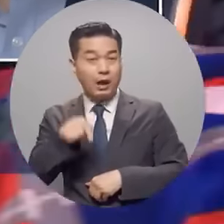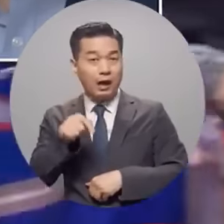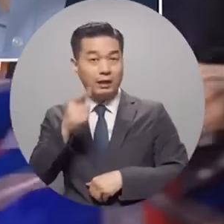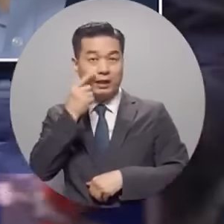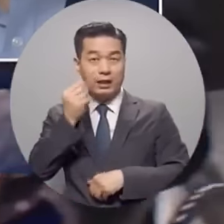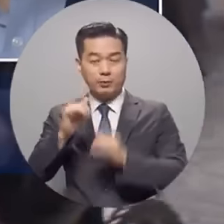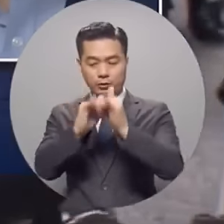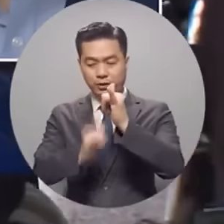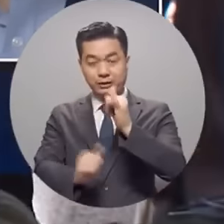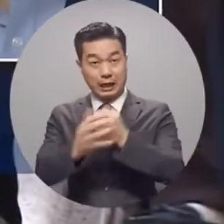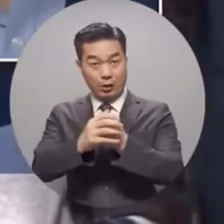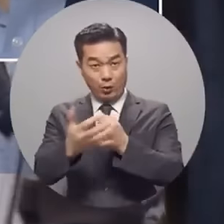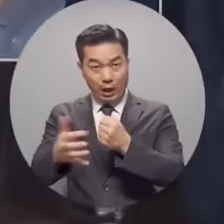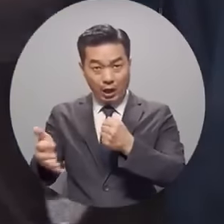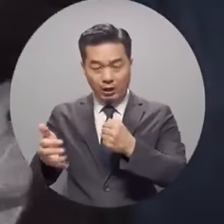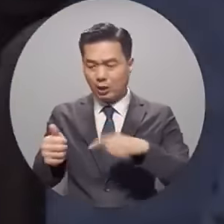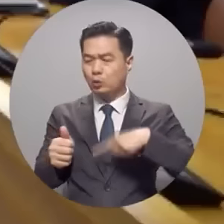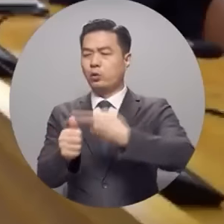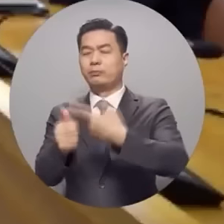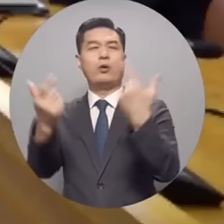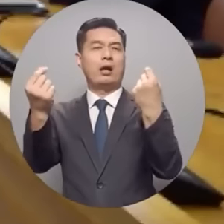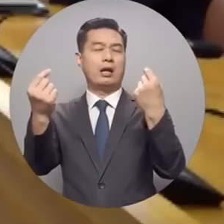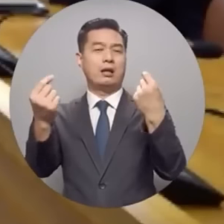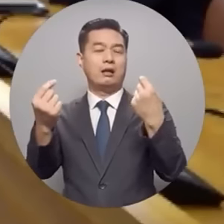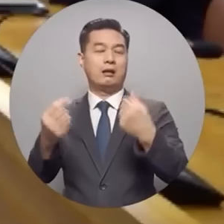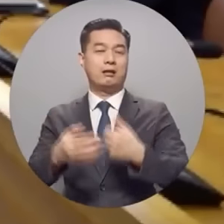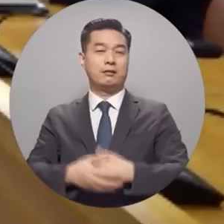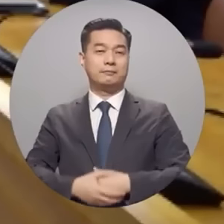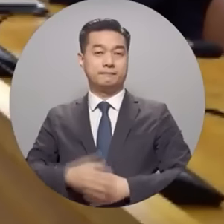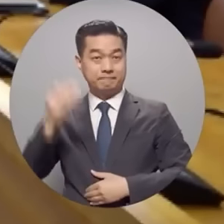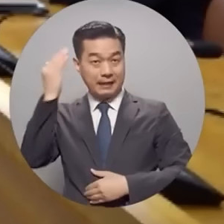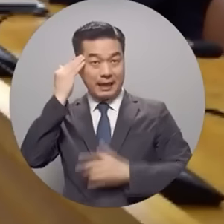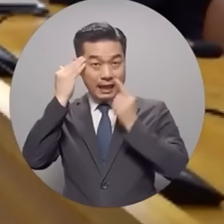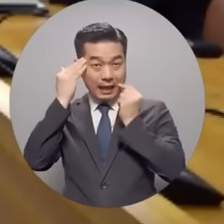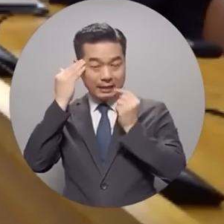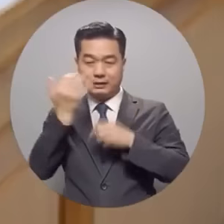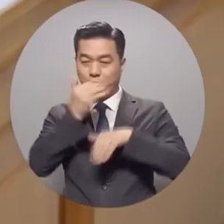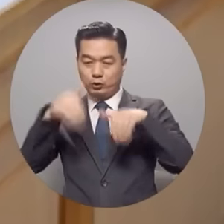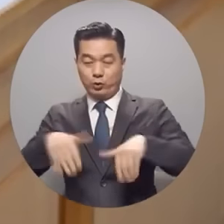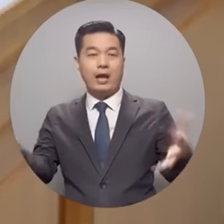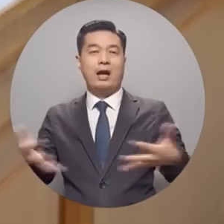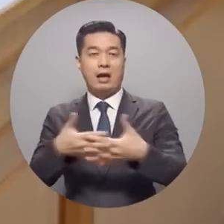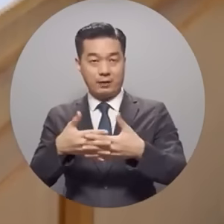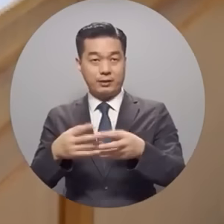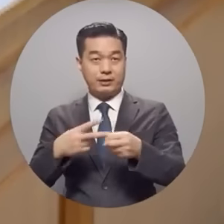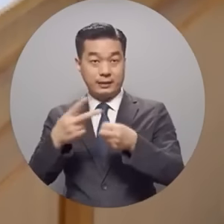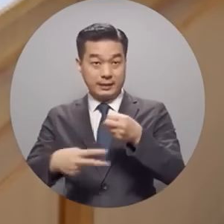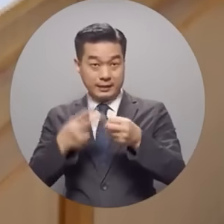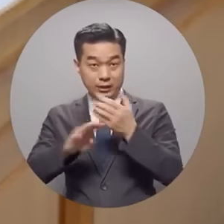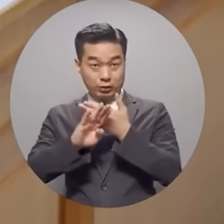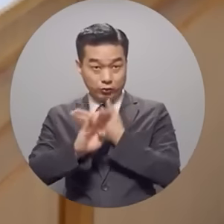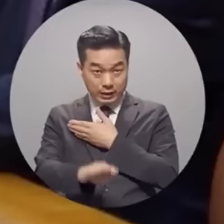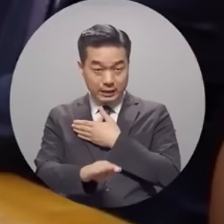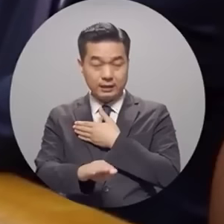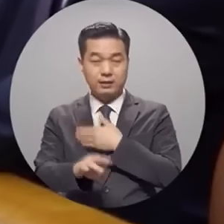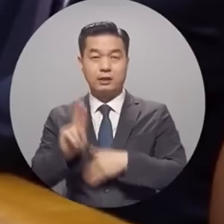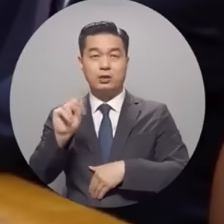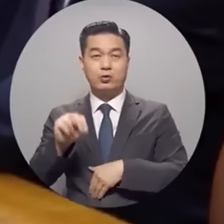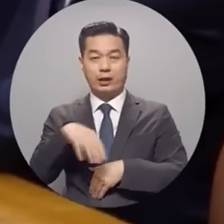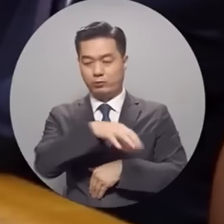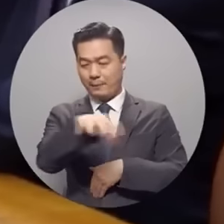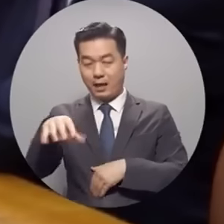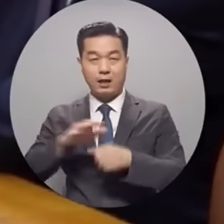왜곡에 동참하는 꼴입니다. 한일 위안부 합의 2년 뒤 합의 내용을 검토한 정부 TF는 이 합의가 유엔 등